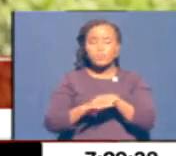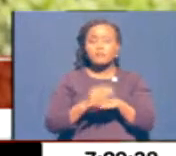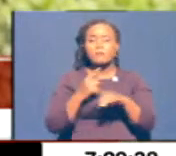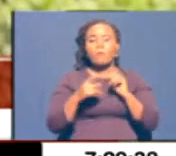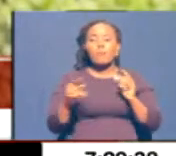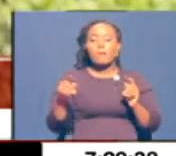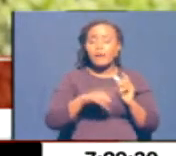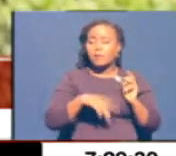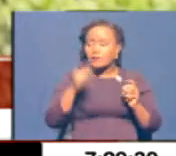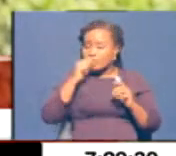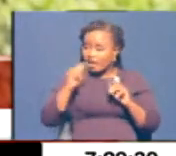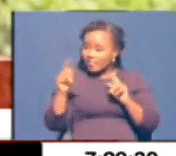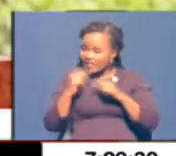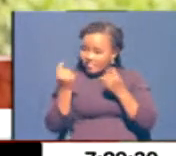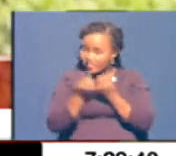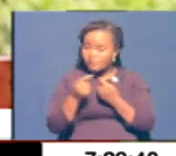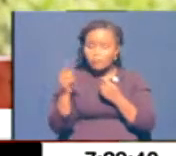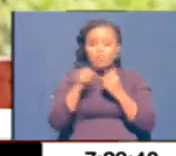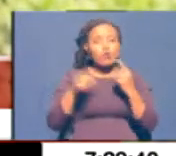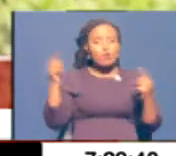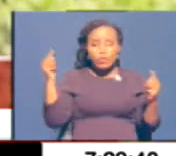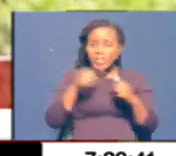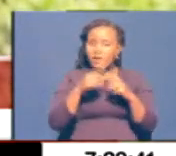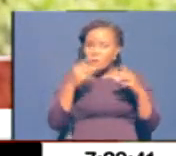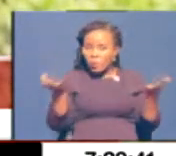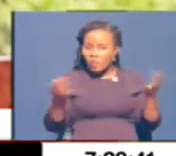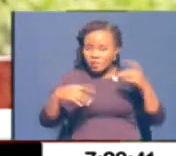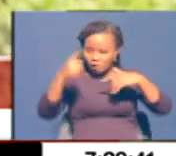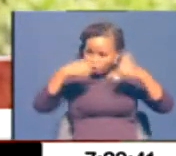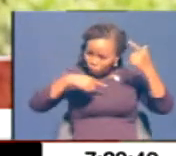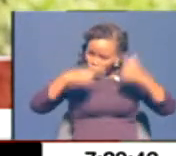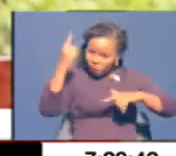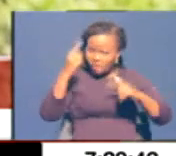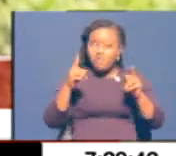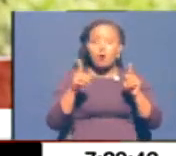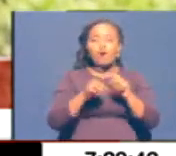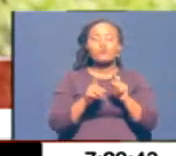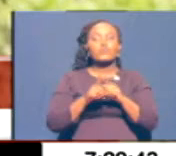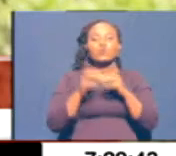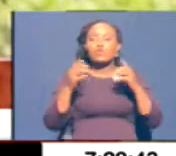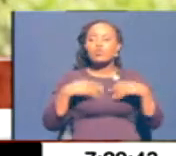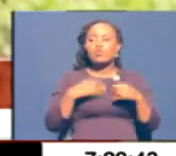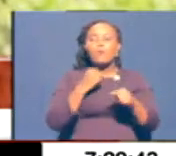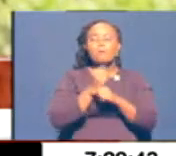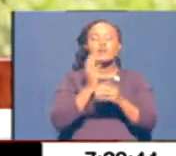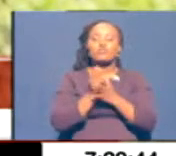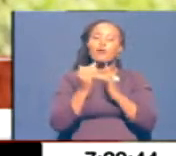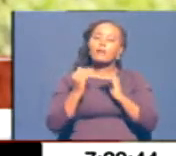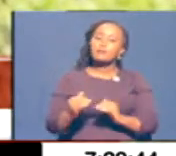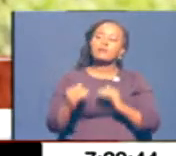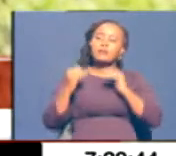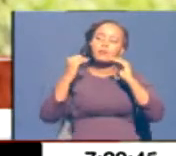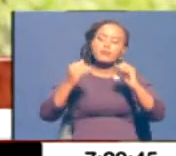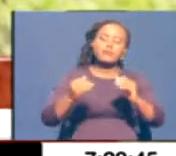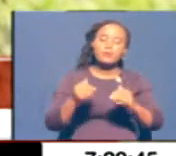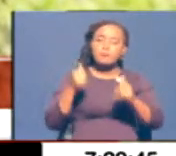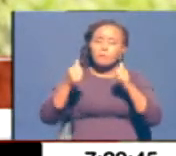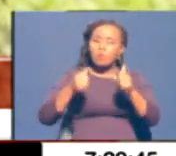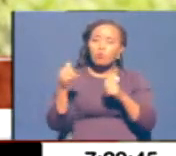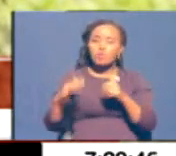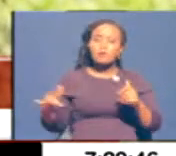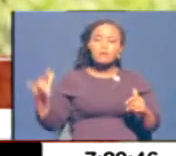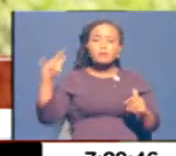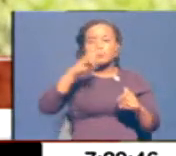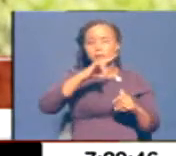kwenye mashindano kwa nia moja, tunakuja kushindana. Lengo letu ni kutaka kufuzu hatua ya awali kuingia hatua ya pili ambayo itakuwa ni kuelekea Egypt. Kwa